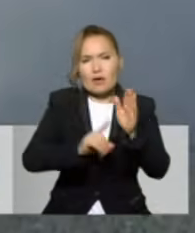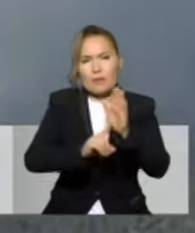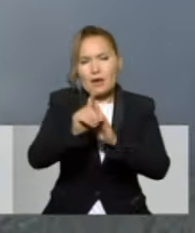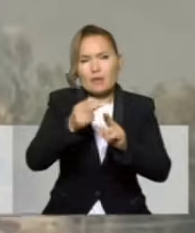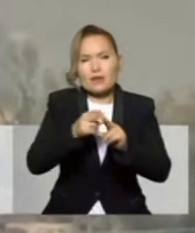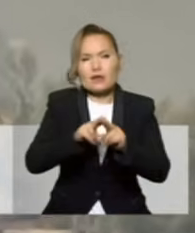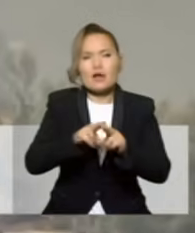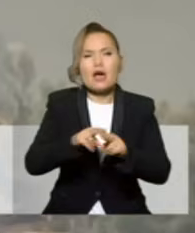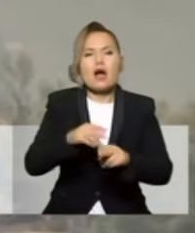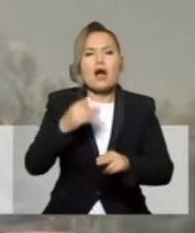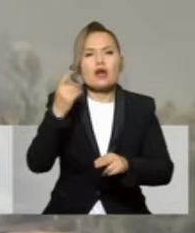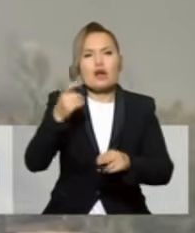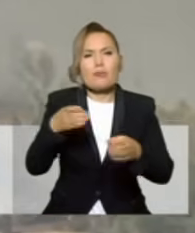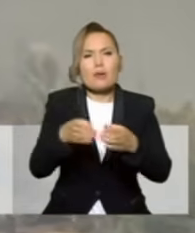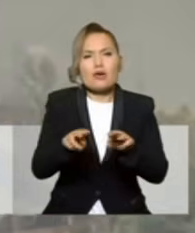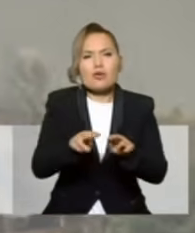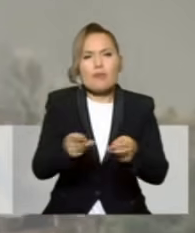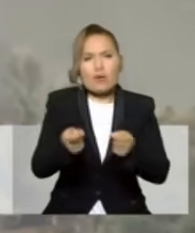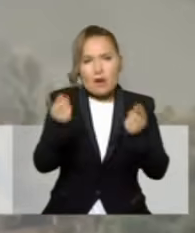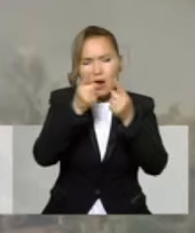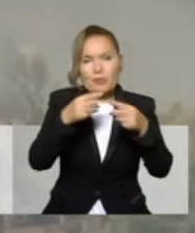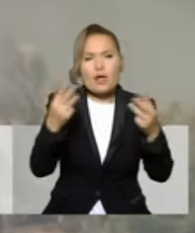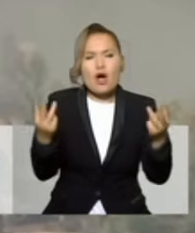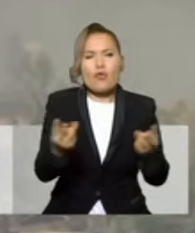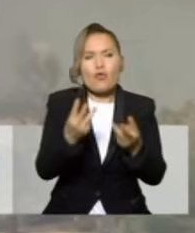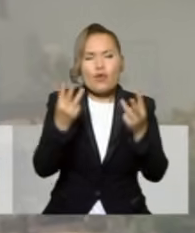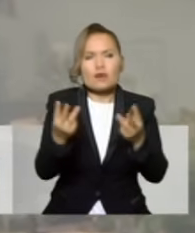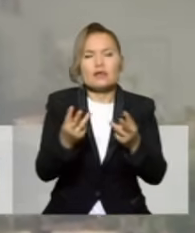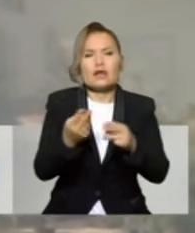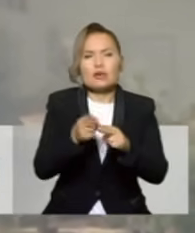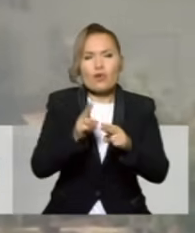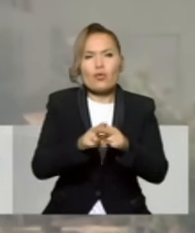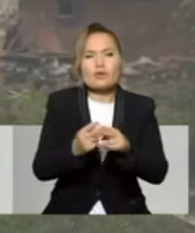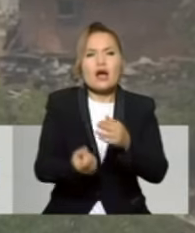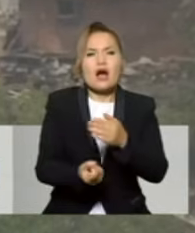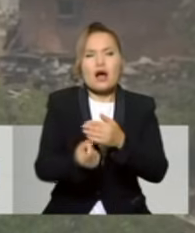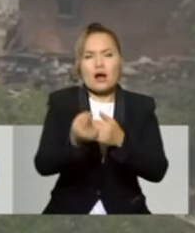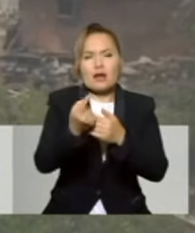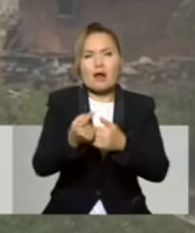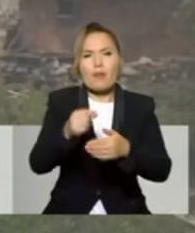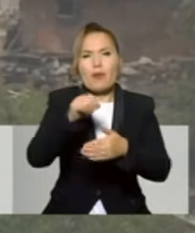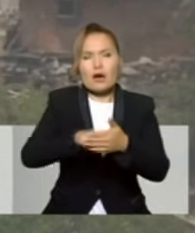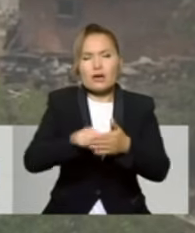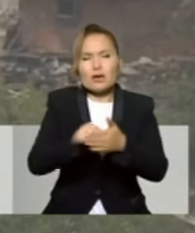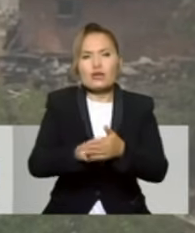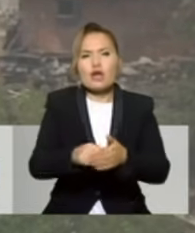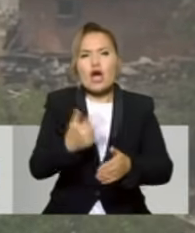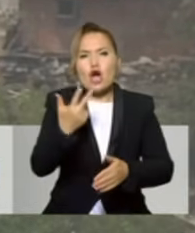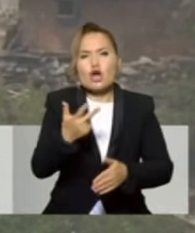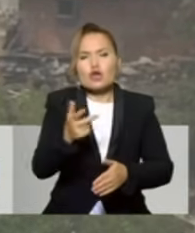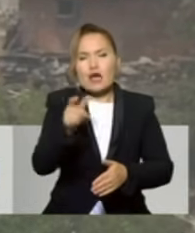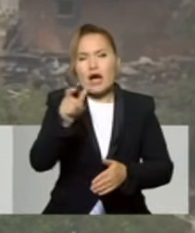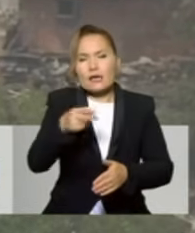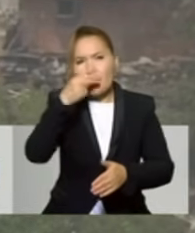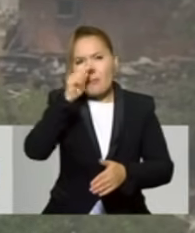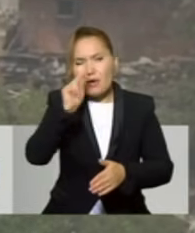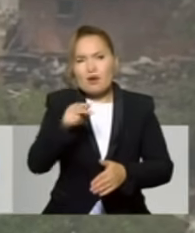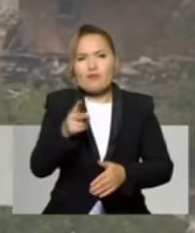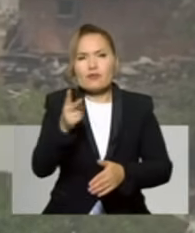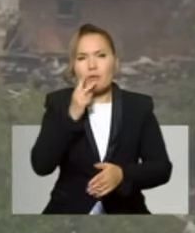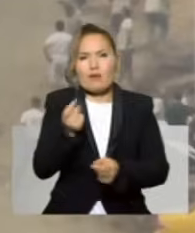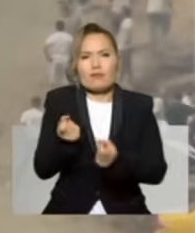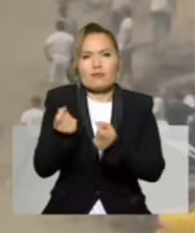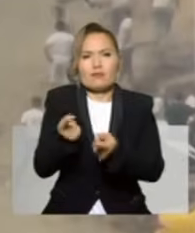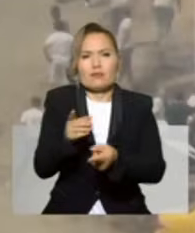шаруашылығы министрлігінің мәліметінше, өрттің тұтануына табиғат аясына демалуға шыққан 3 адам кінәлі. Қазір олардың аты жөні анықталып